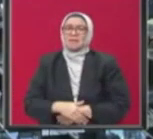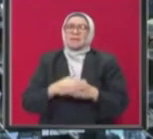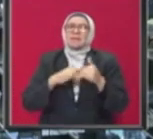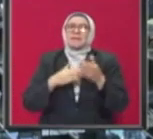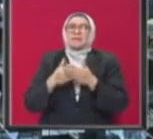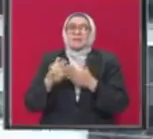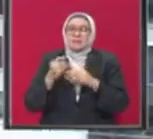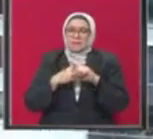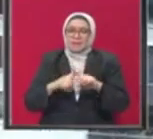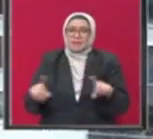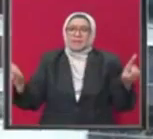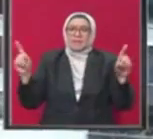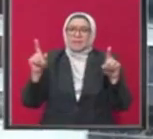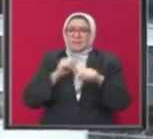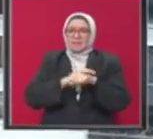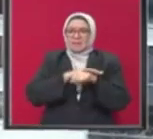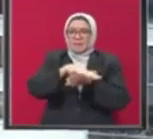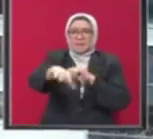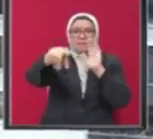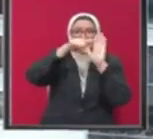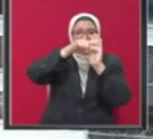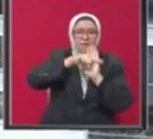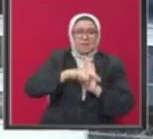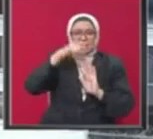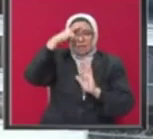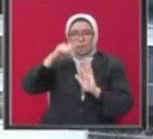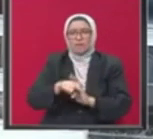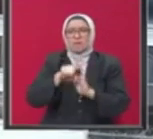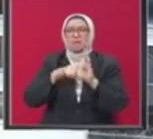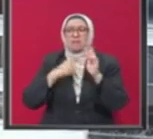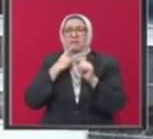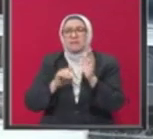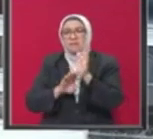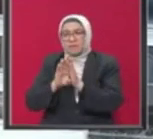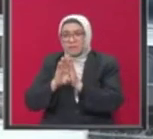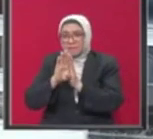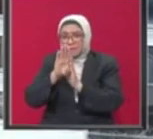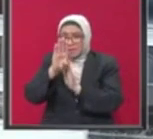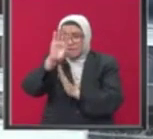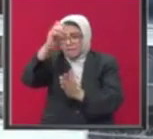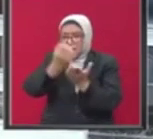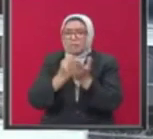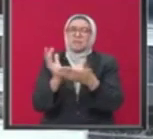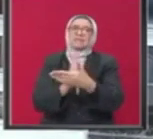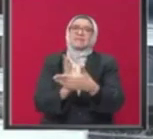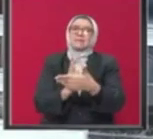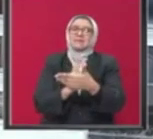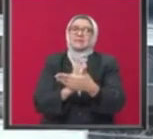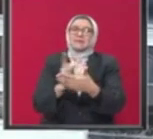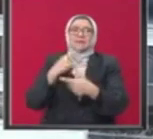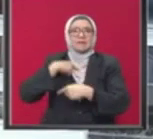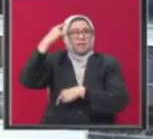bagaimanapun kesan negatif ke atas pertemuan ekonomi tahun ini adalah bersifat sementara dan dijangkau akan